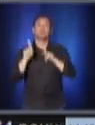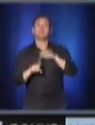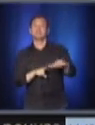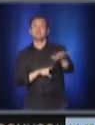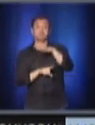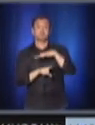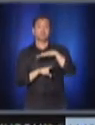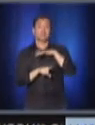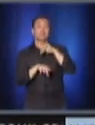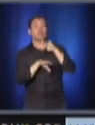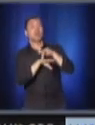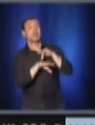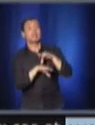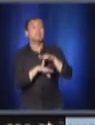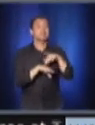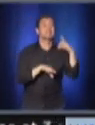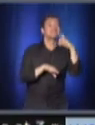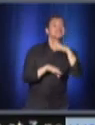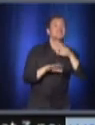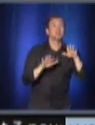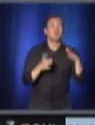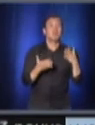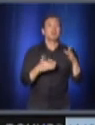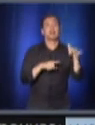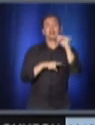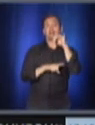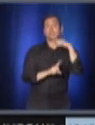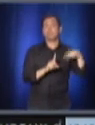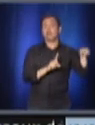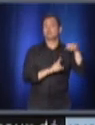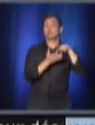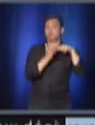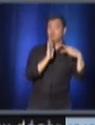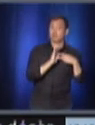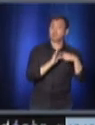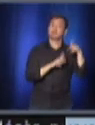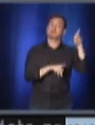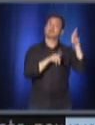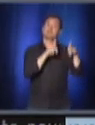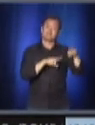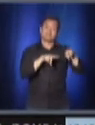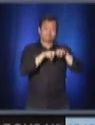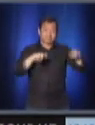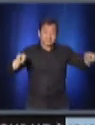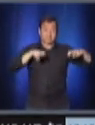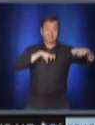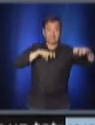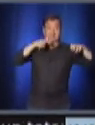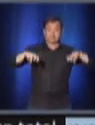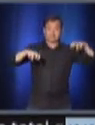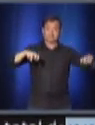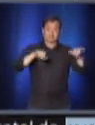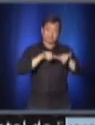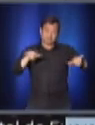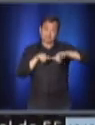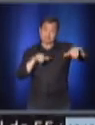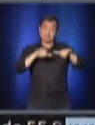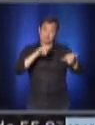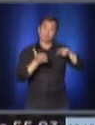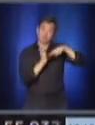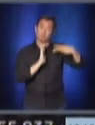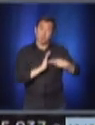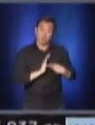en pratique. Parce que ce qui a été dit dans les bars, c'est que les gens devaient respecter la distanciation. Mais imaginez-vous quand vous êtes un